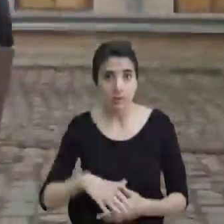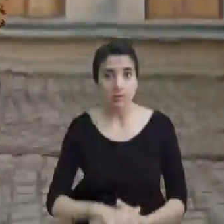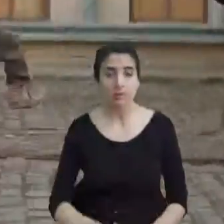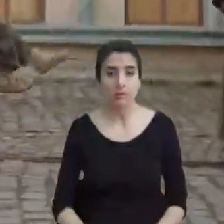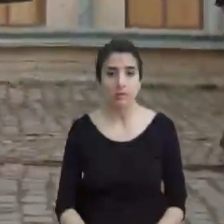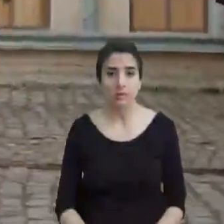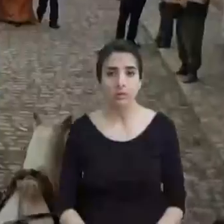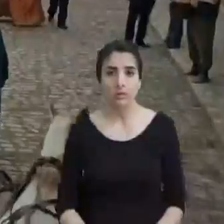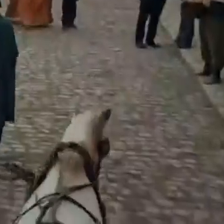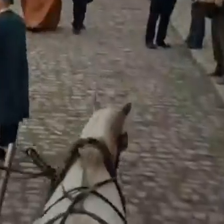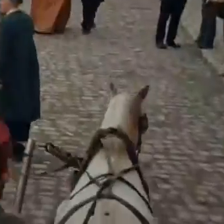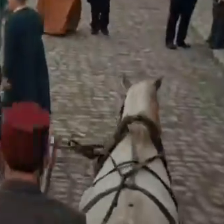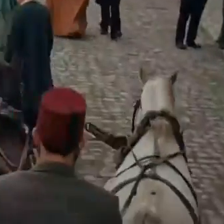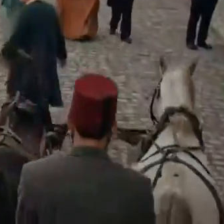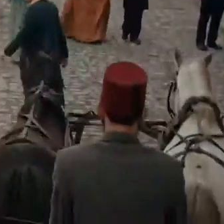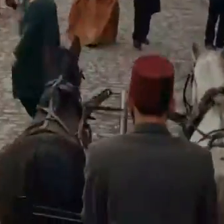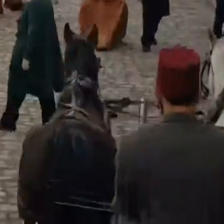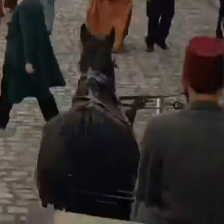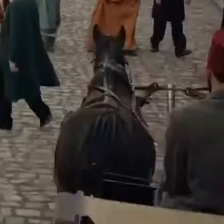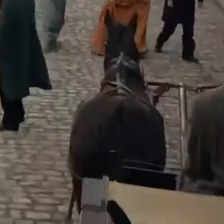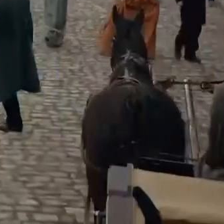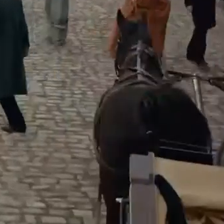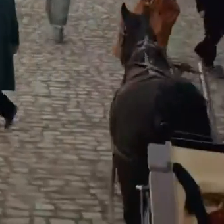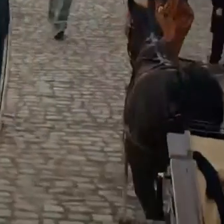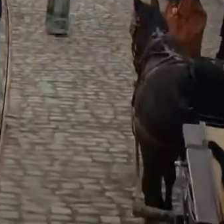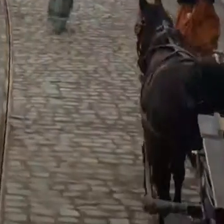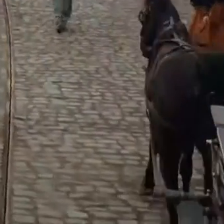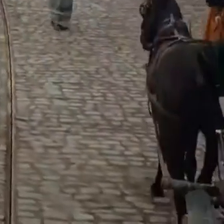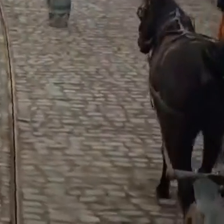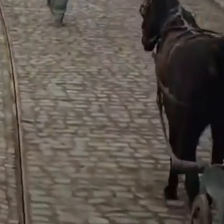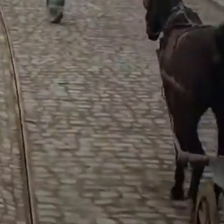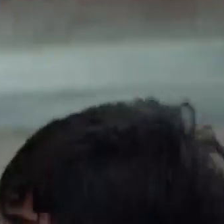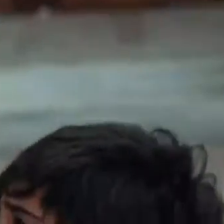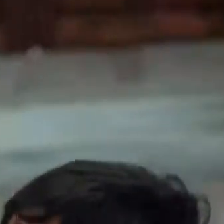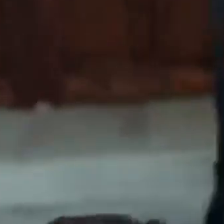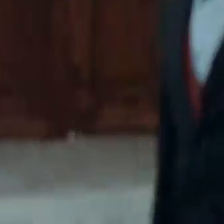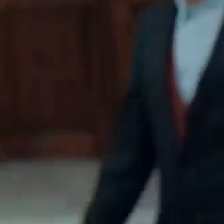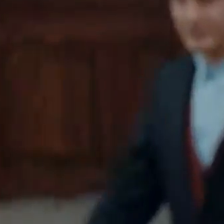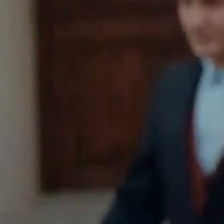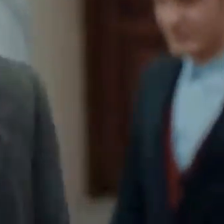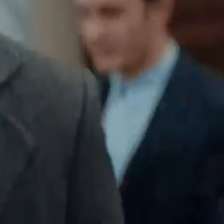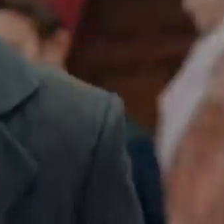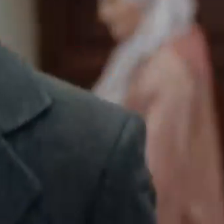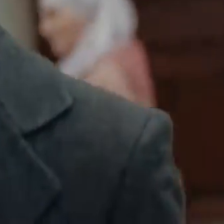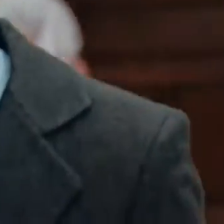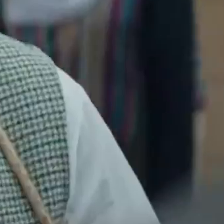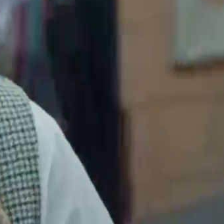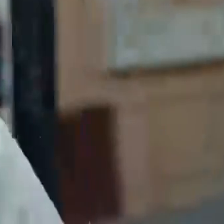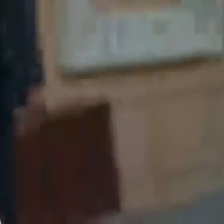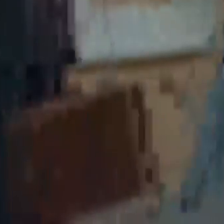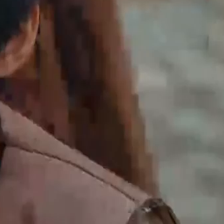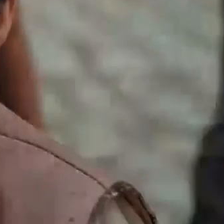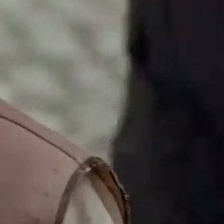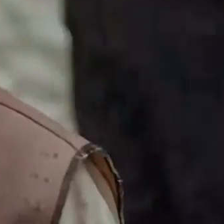elinde simitle kaçarken bıyıklı adam yakaladı. Dur, sakin ol. Boynuna bir iple astığı ahşap tablada simit satan